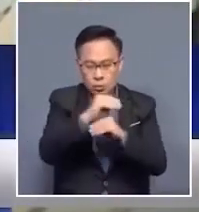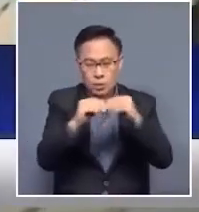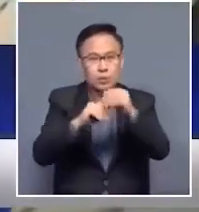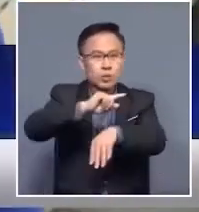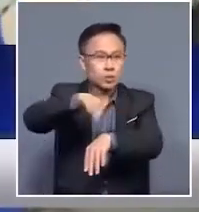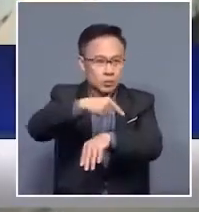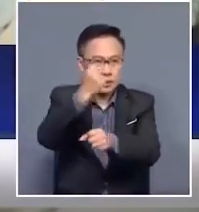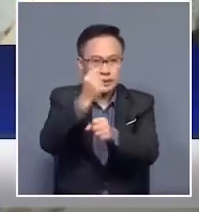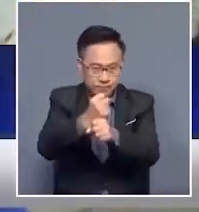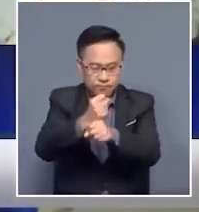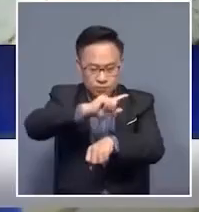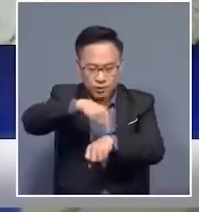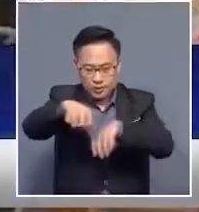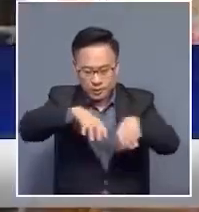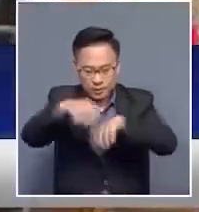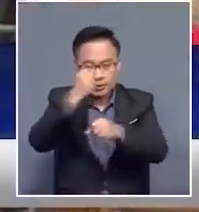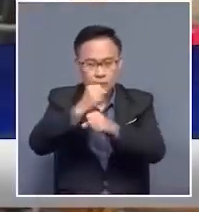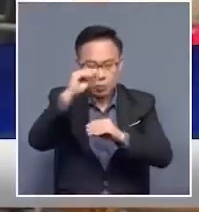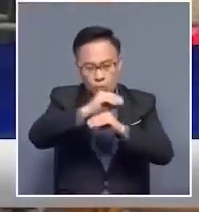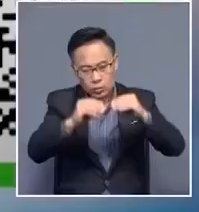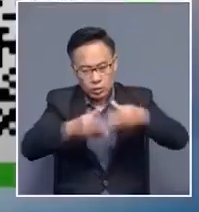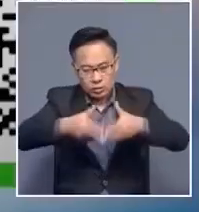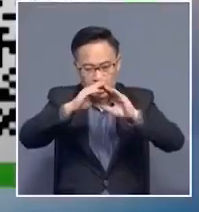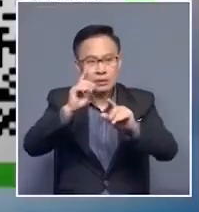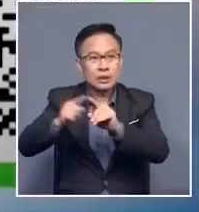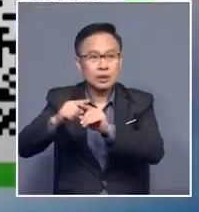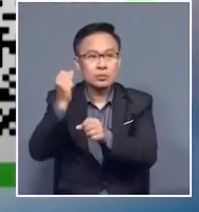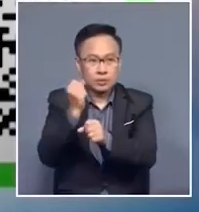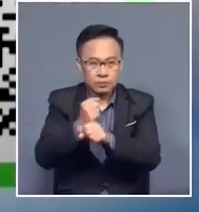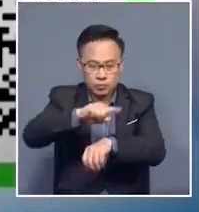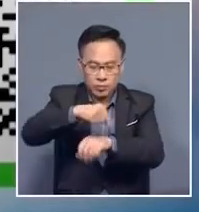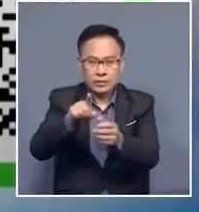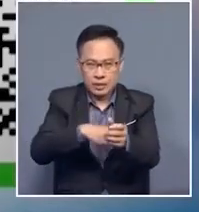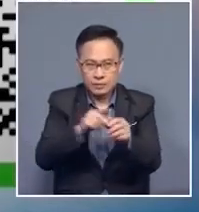ยอาจจะต้องใช้เวลาในการก่อสร้างนะครับกรุงเทพมหานครนะครับ